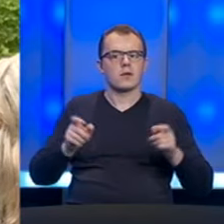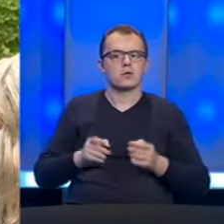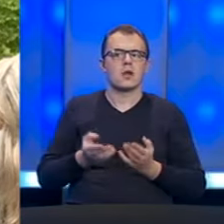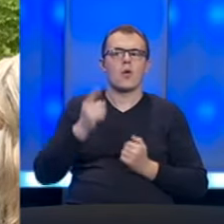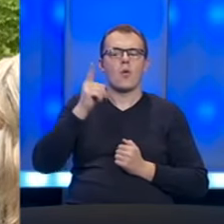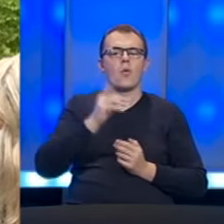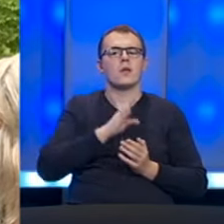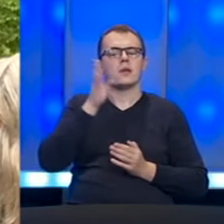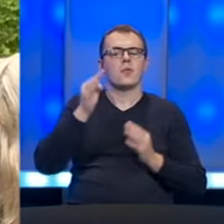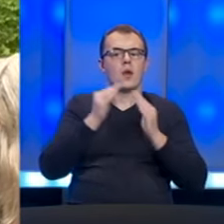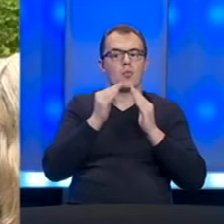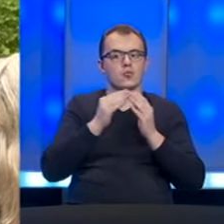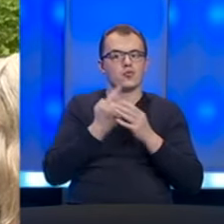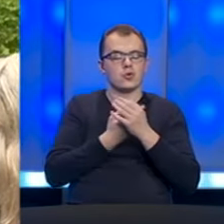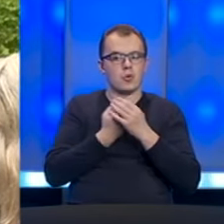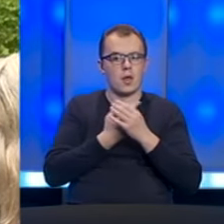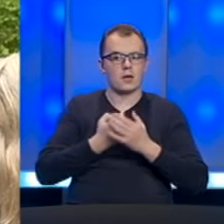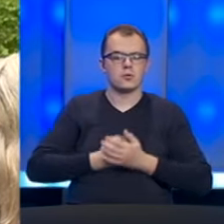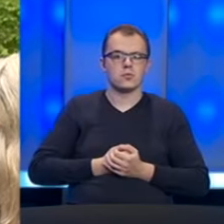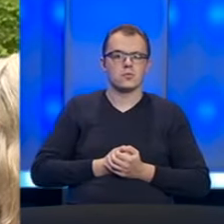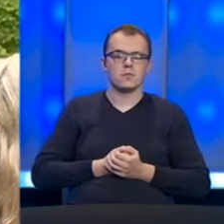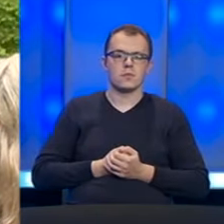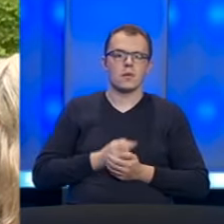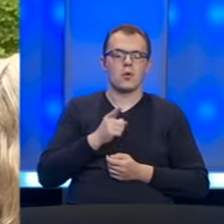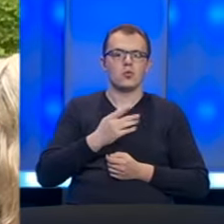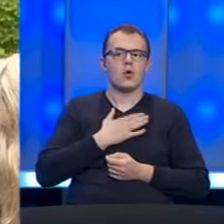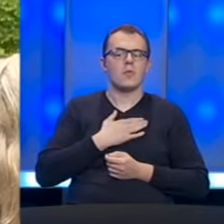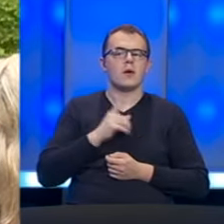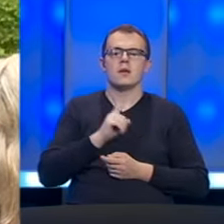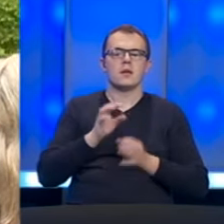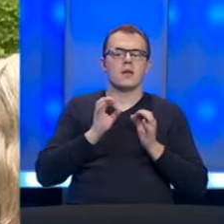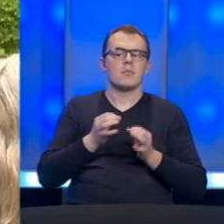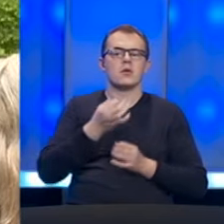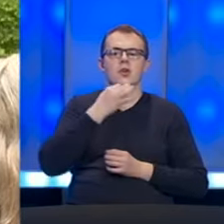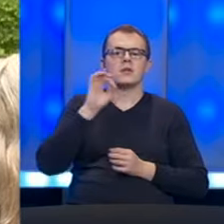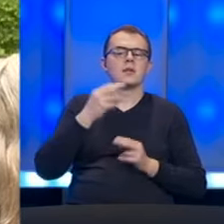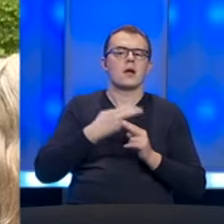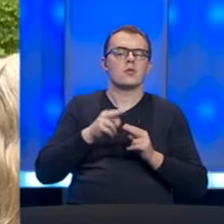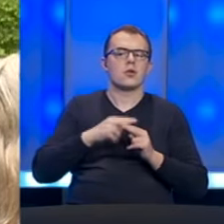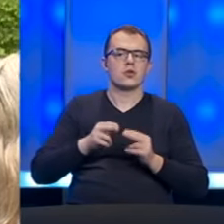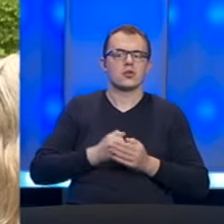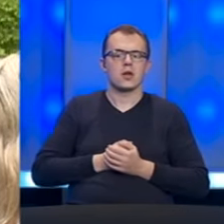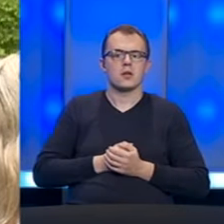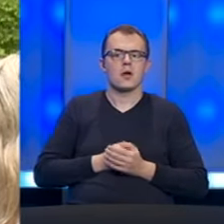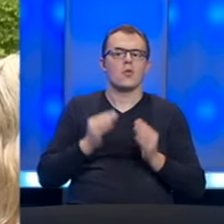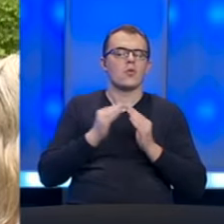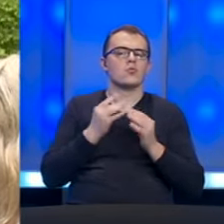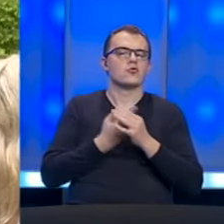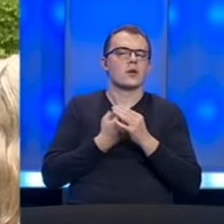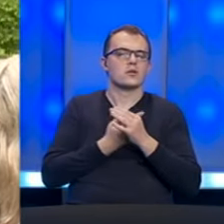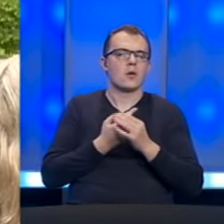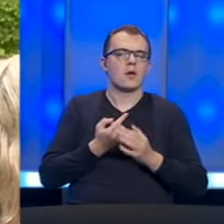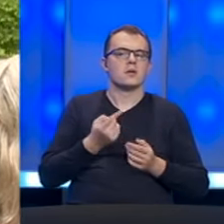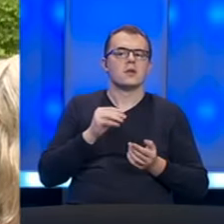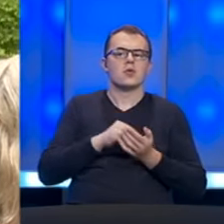idu na kućnu izolaciju. Po meni nije baš sjajno rješenje kućna izolacija, jer